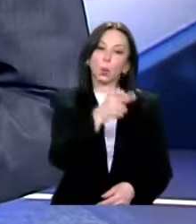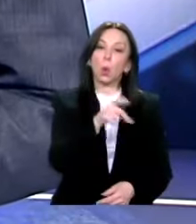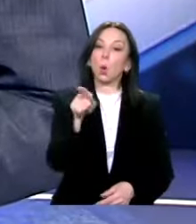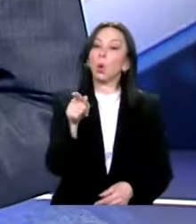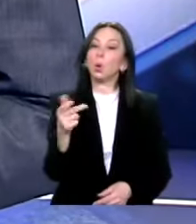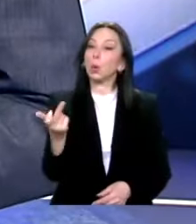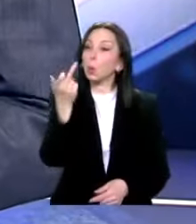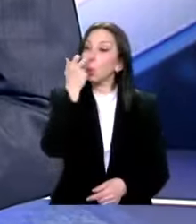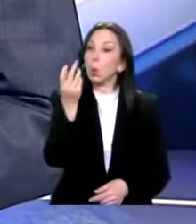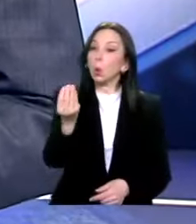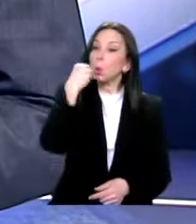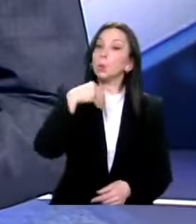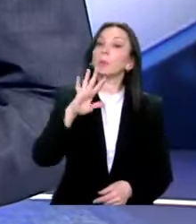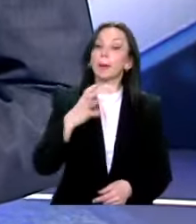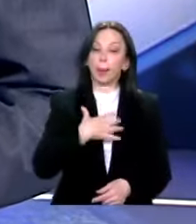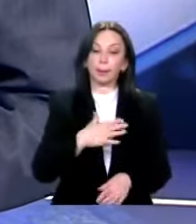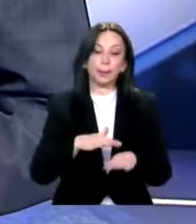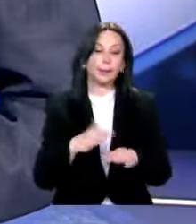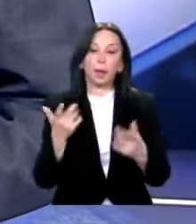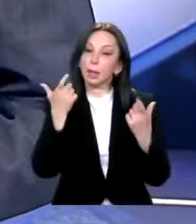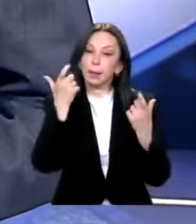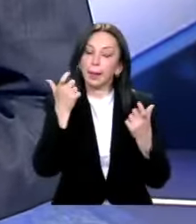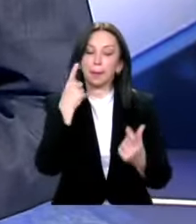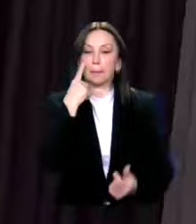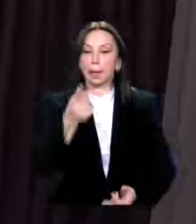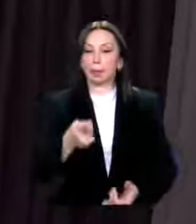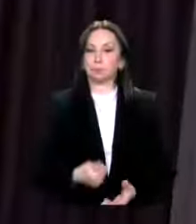düşmemek için neye dikkat etmeli? İşte yanıt.